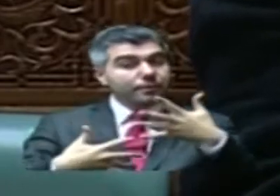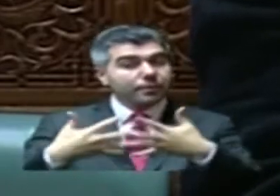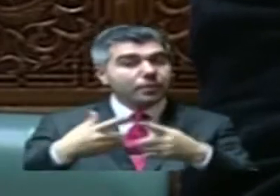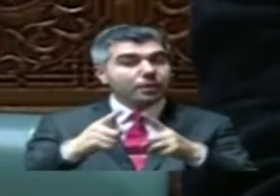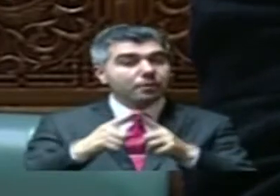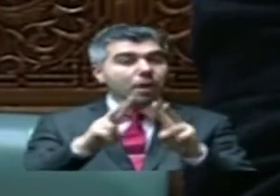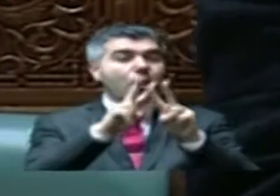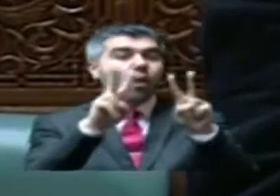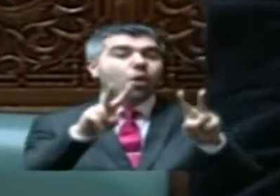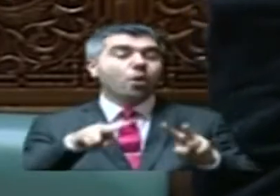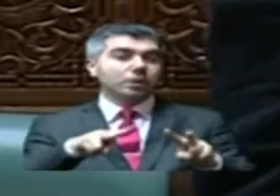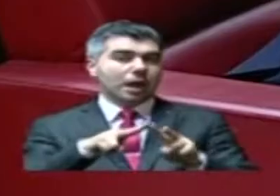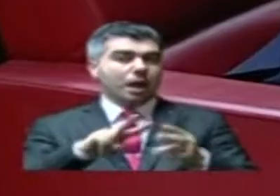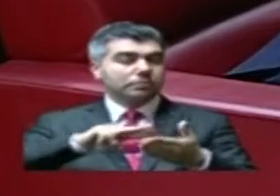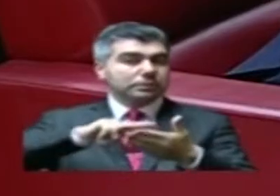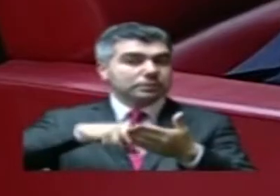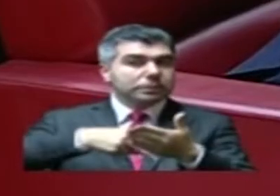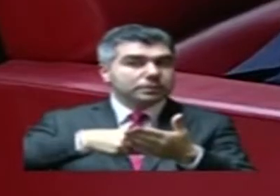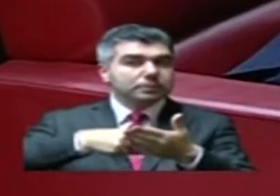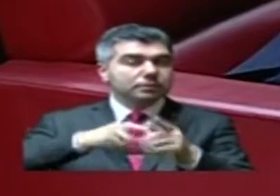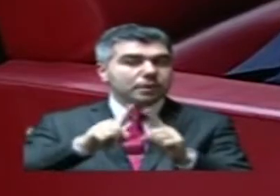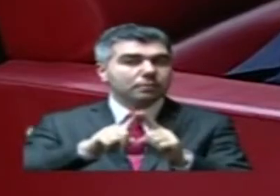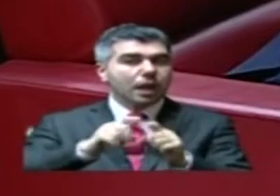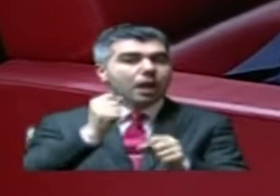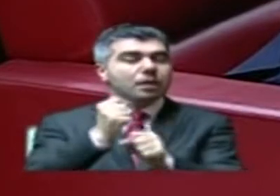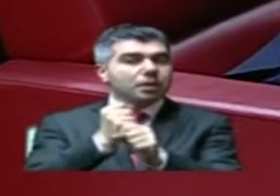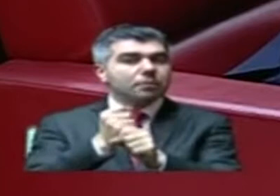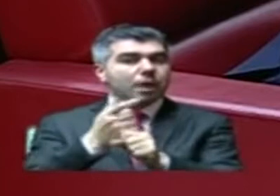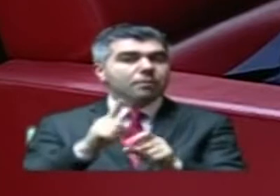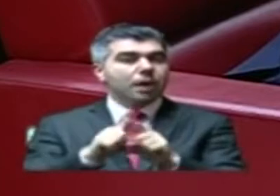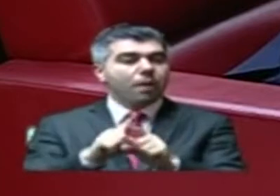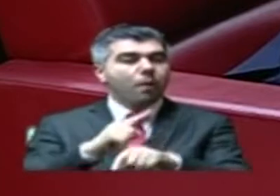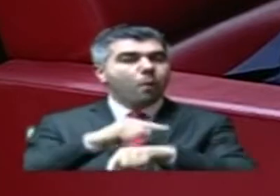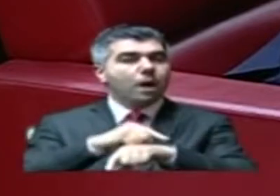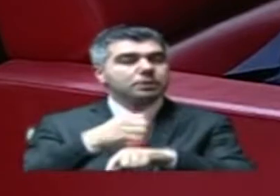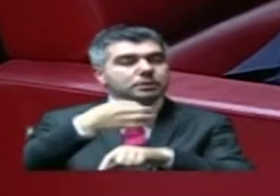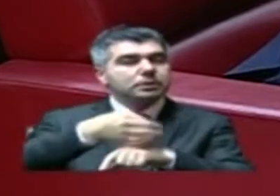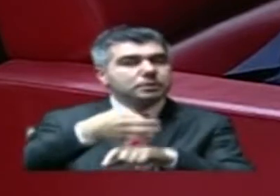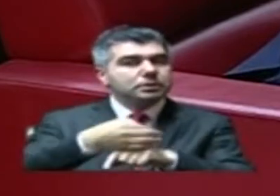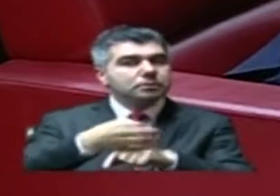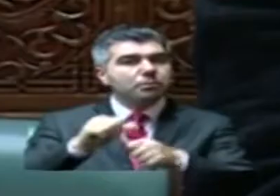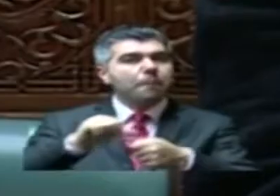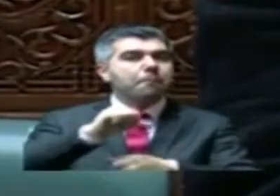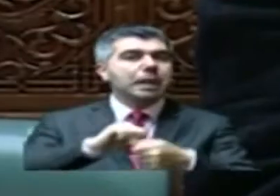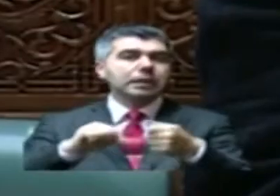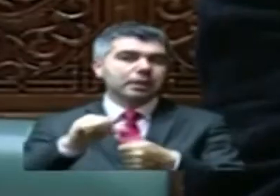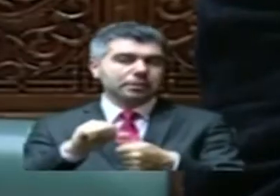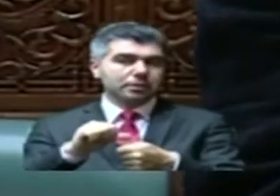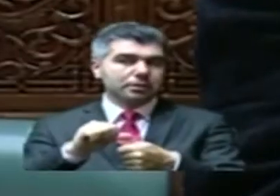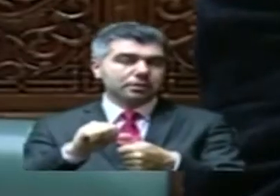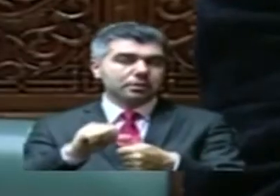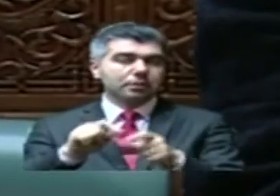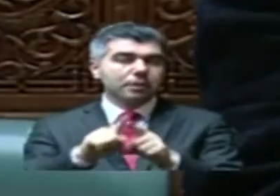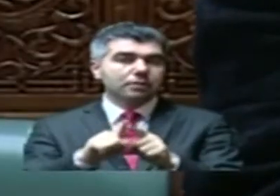التعاقدية نجد أغلب النساء العاملات يشتغلن بعقد عمل محدد المدة وأحيانا عن طريق المناولة، مما يضاعف